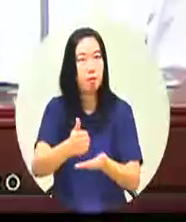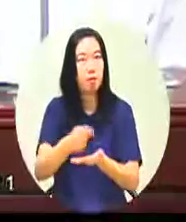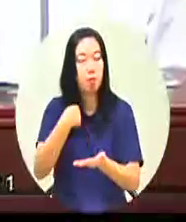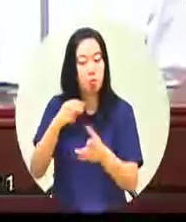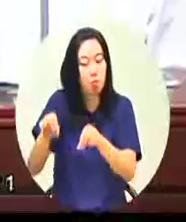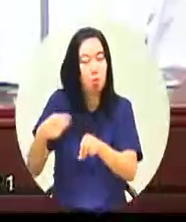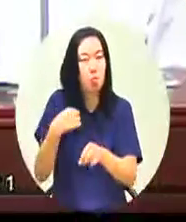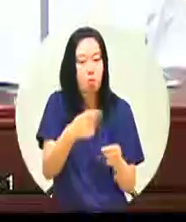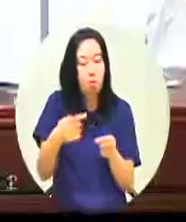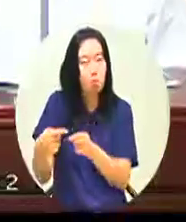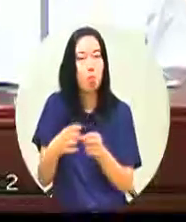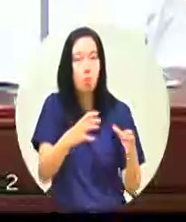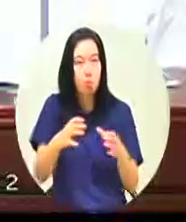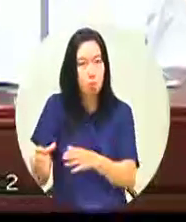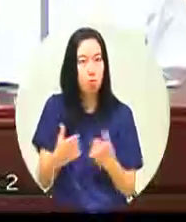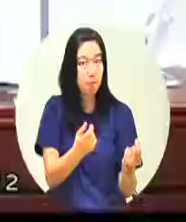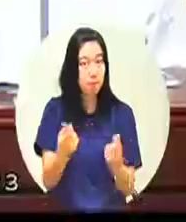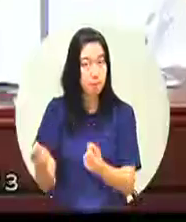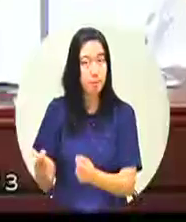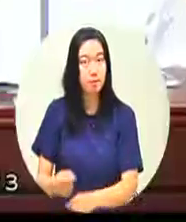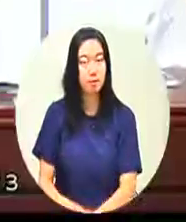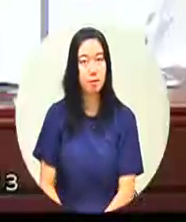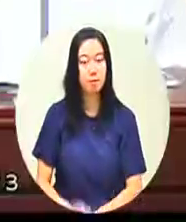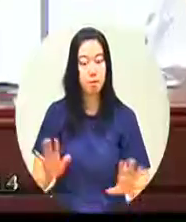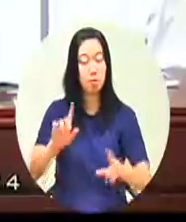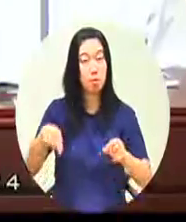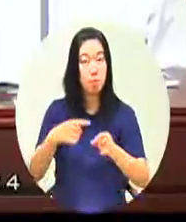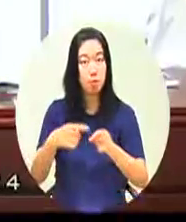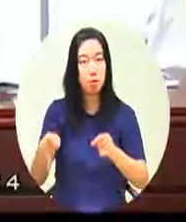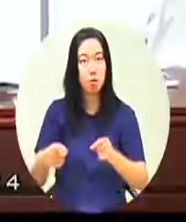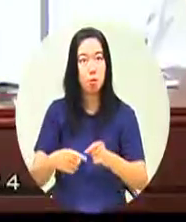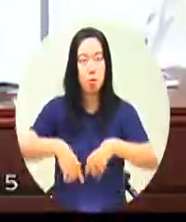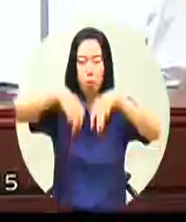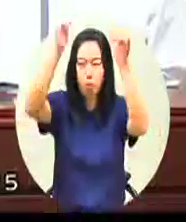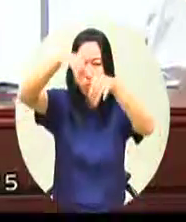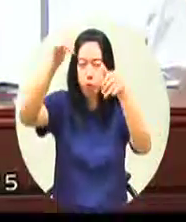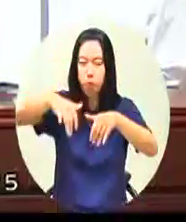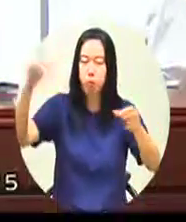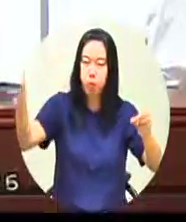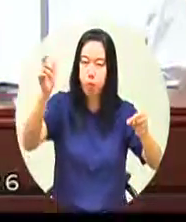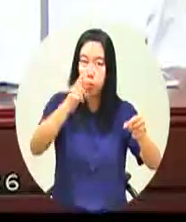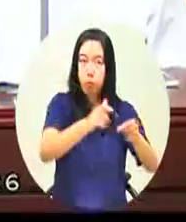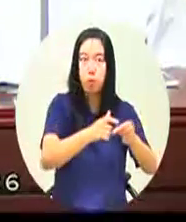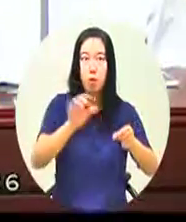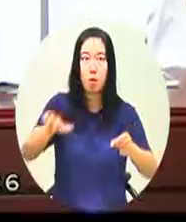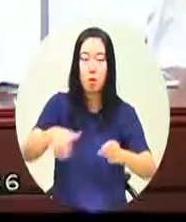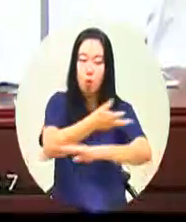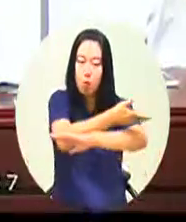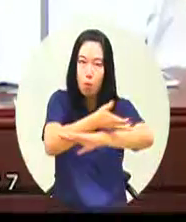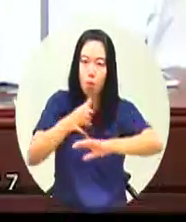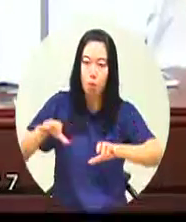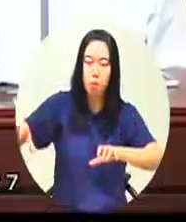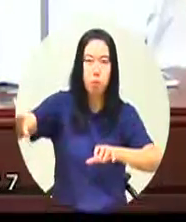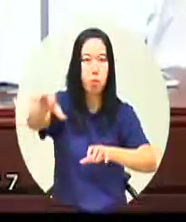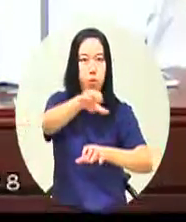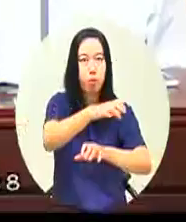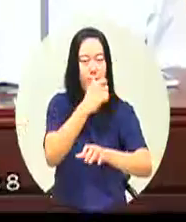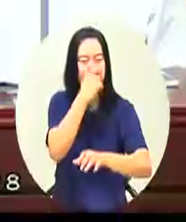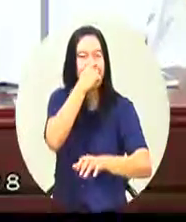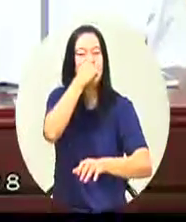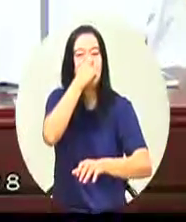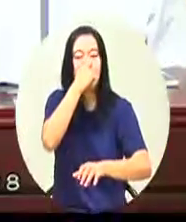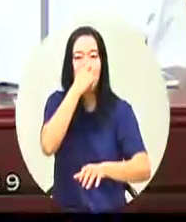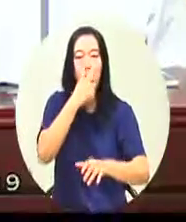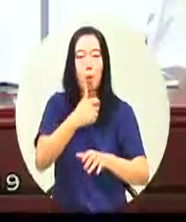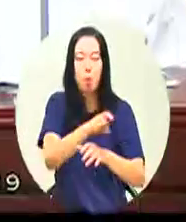每年持续办理，那今年度的那个豪大雨，我想很多的这个河道淤积的状况会比较多，那